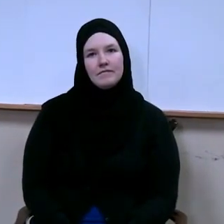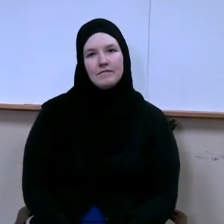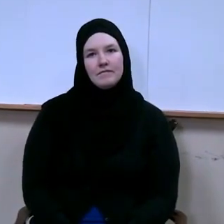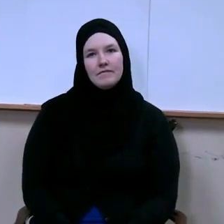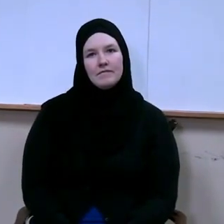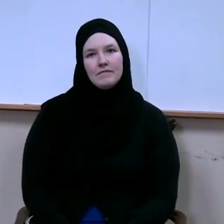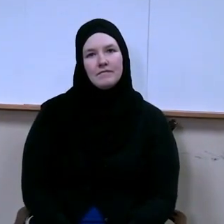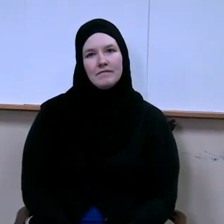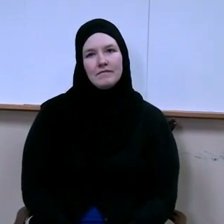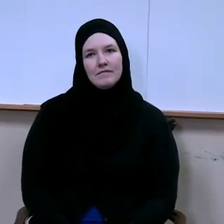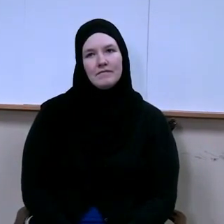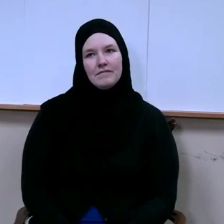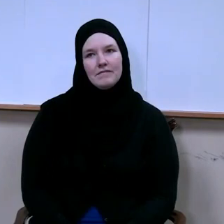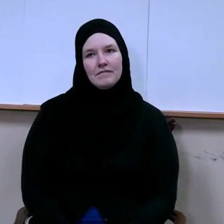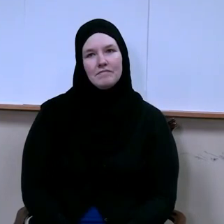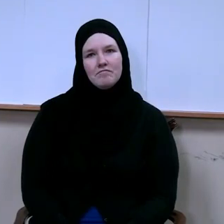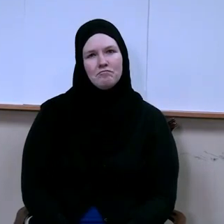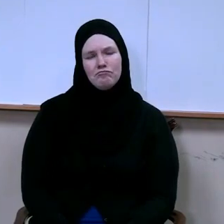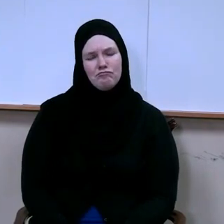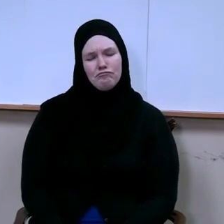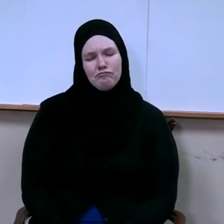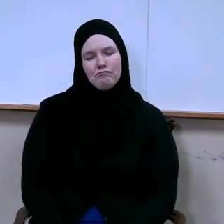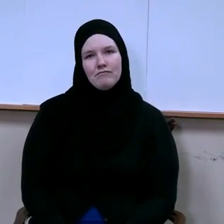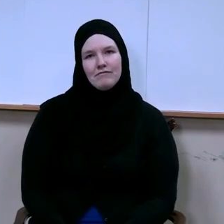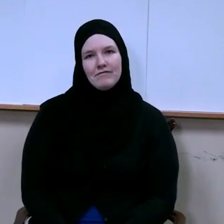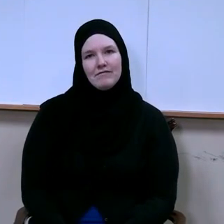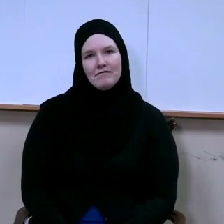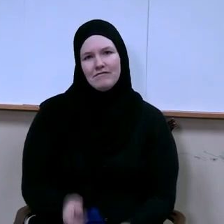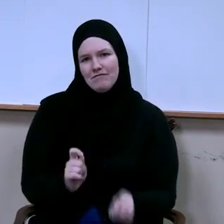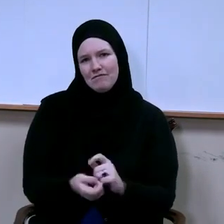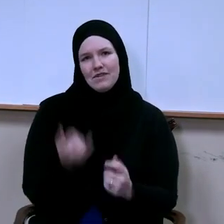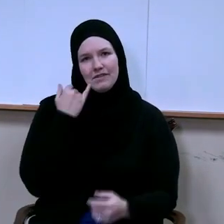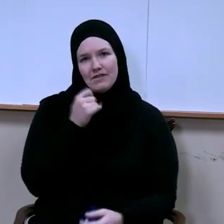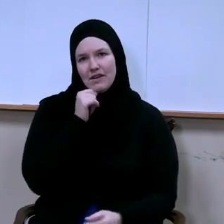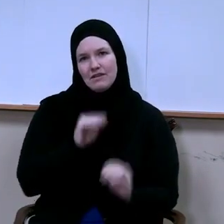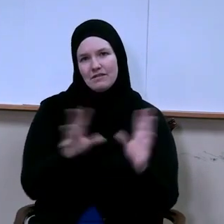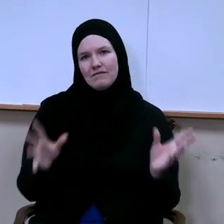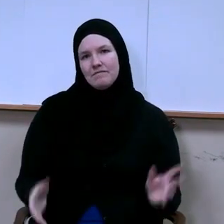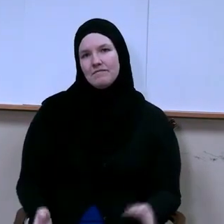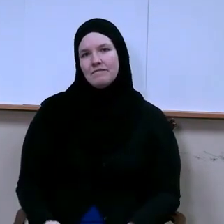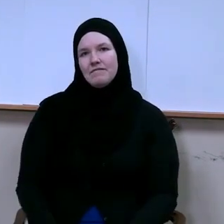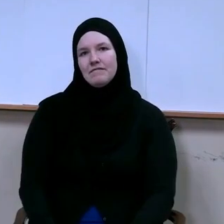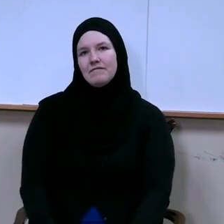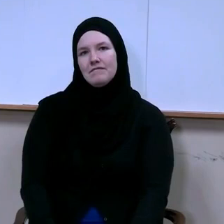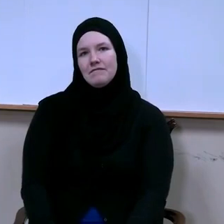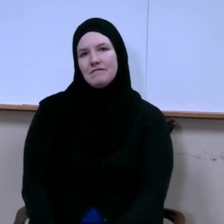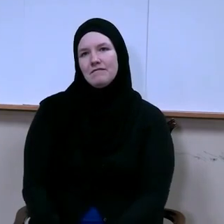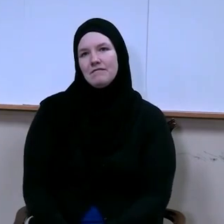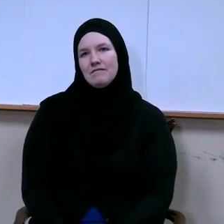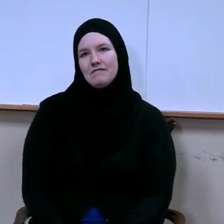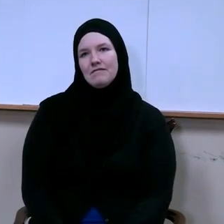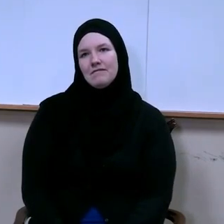العظيم وأشهد أن لا إله إلا الله وحده لا شريك له وأشهد أن سيدنا ومولانا